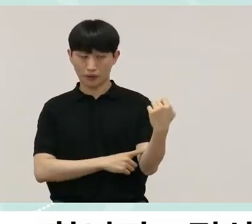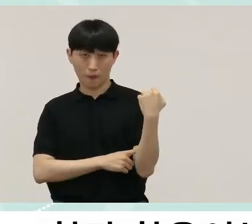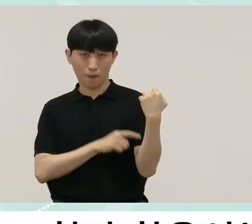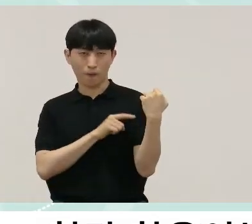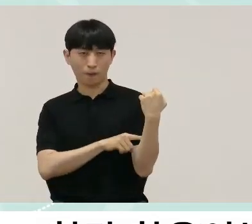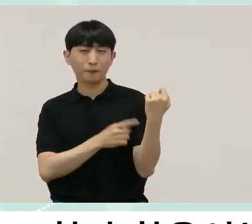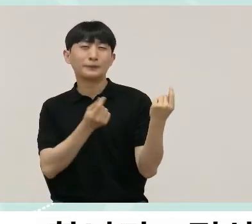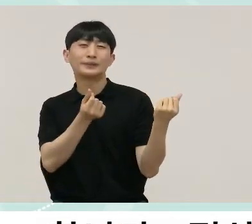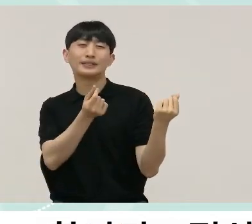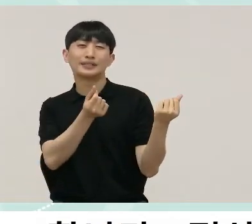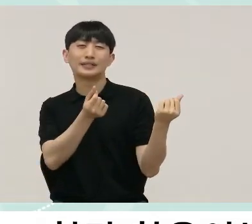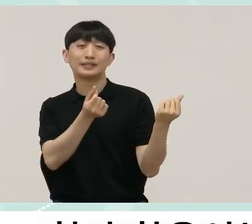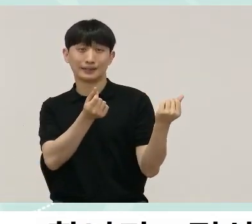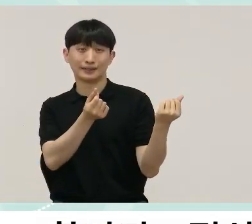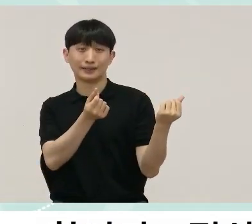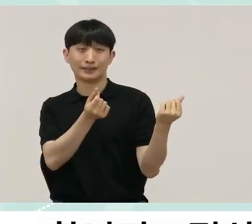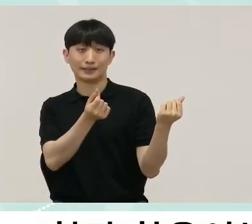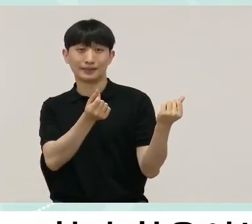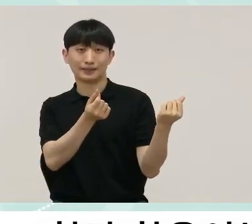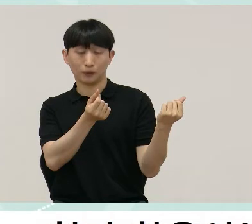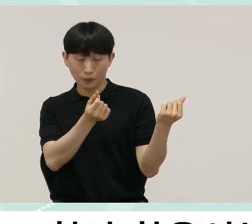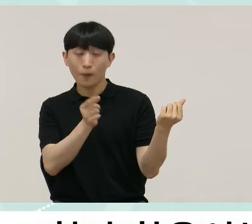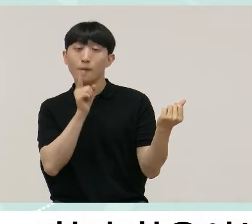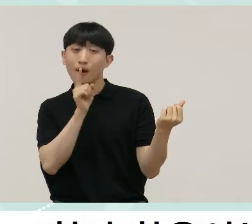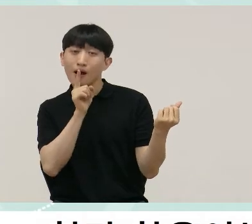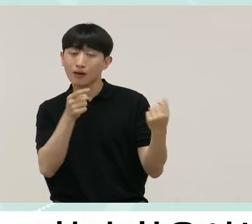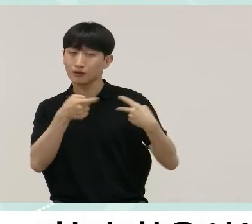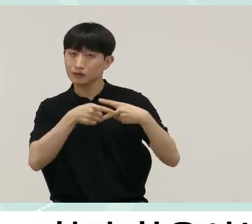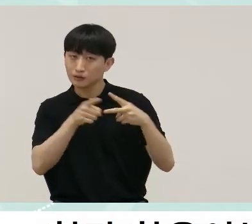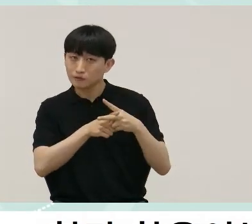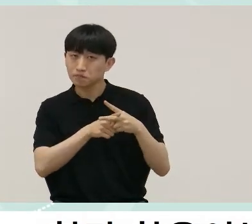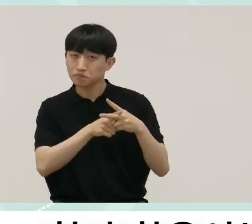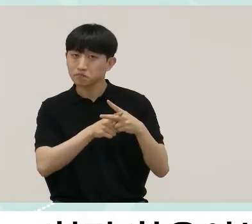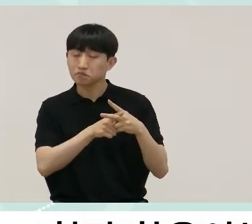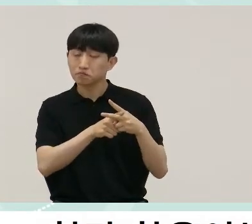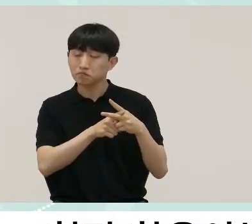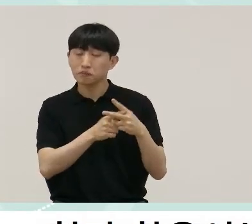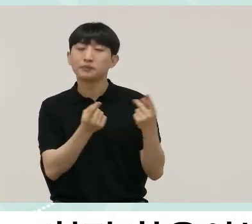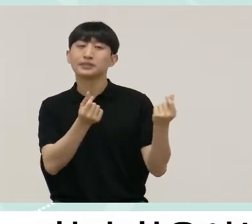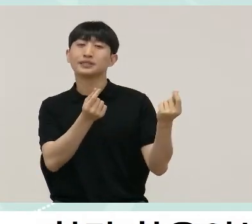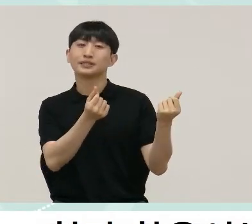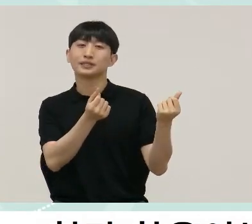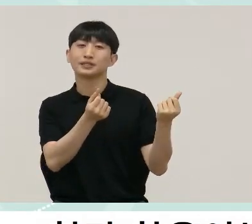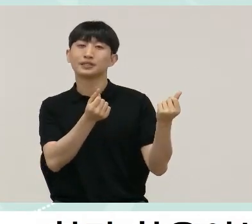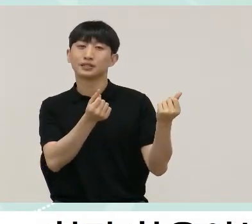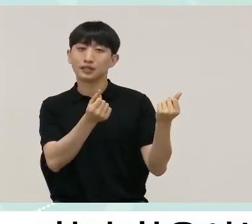비슷했습니다. 그리고 말 인지력도 큰 차이가 없었습니다. 즉